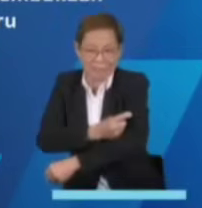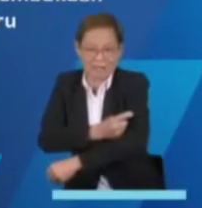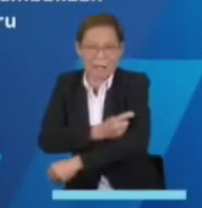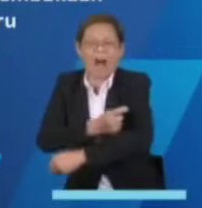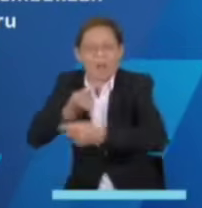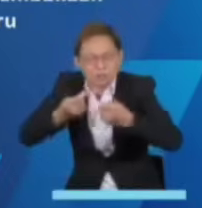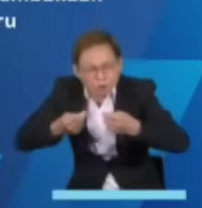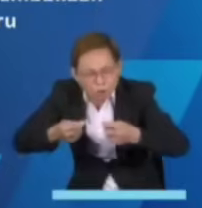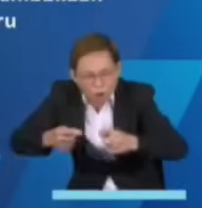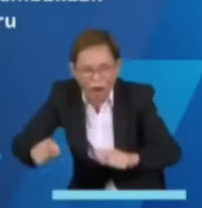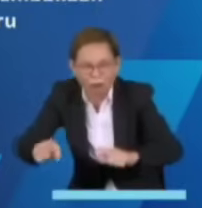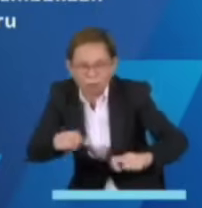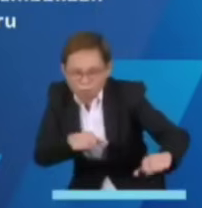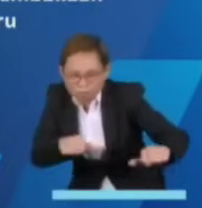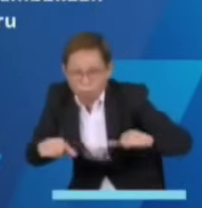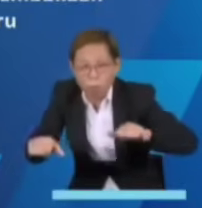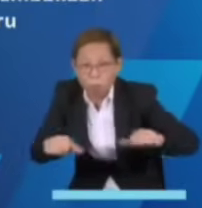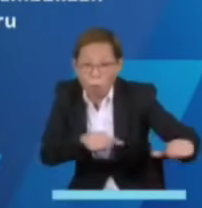akan